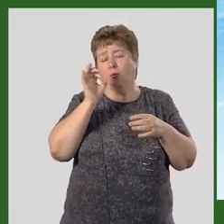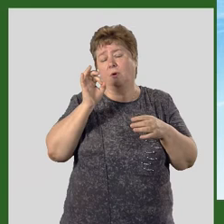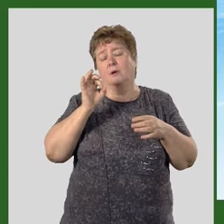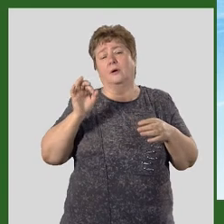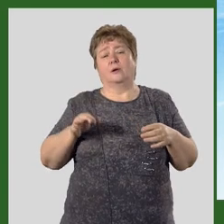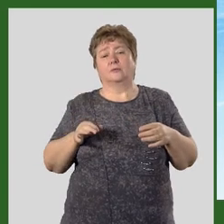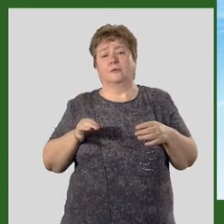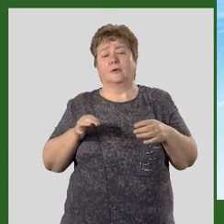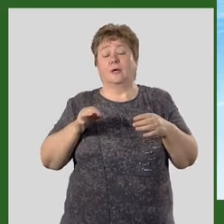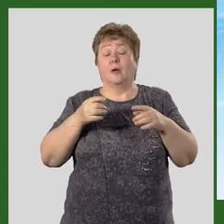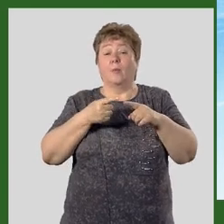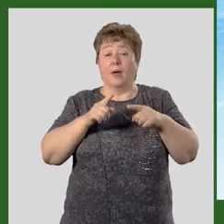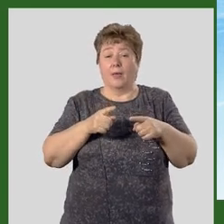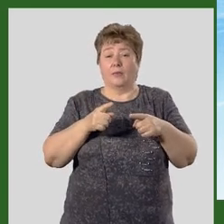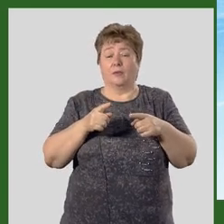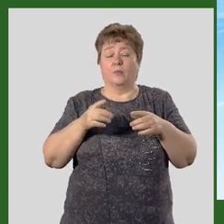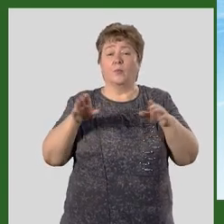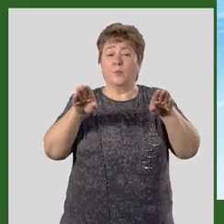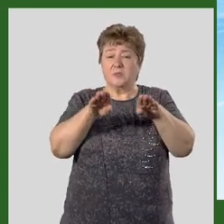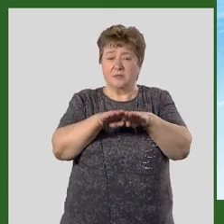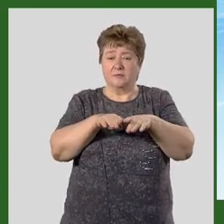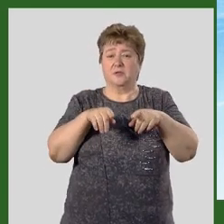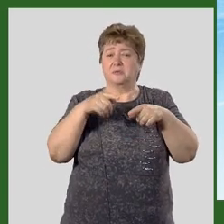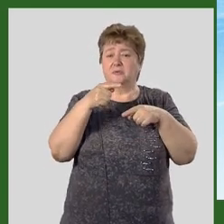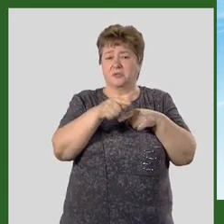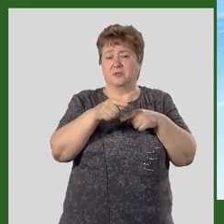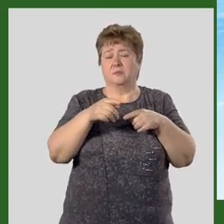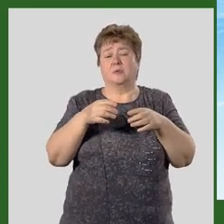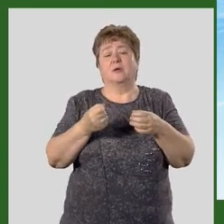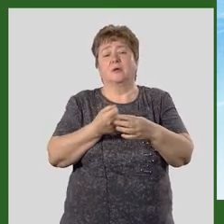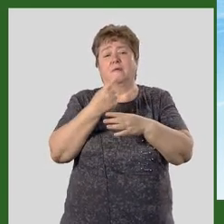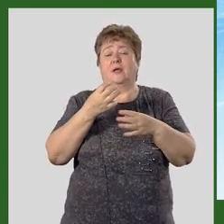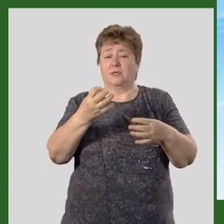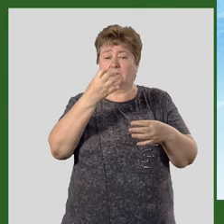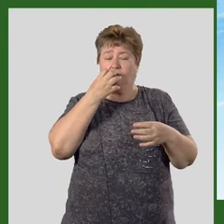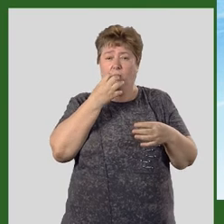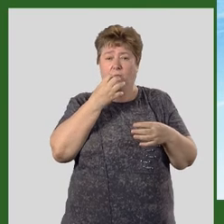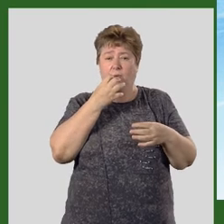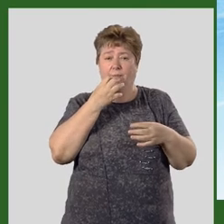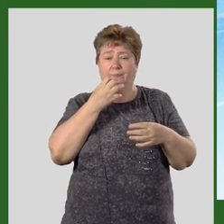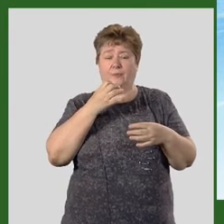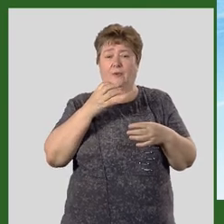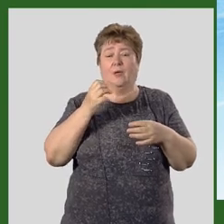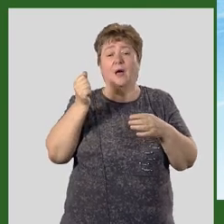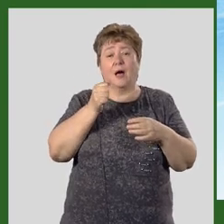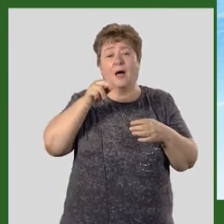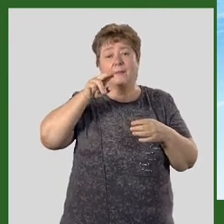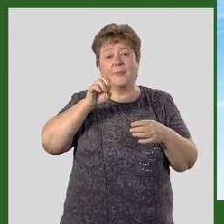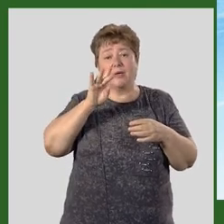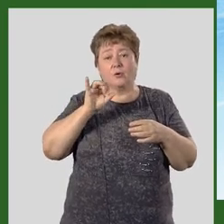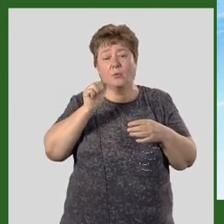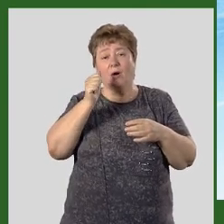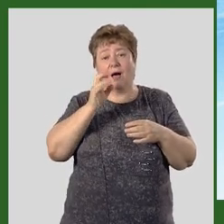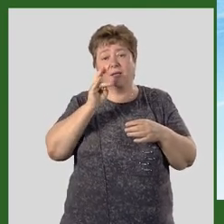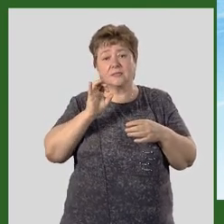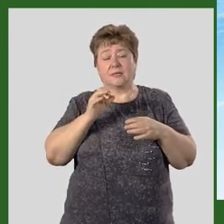градусов, и поэтому по сравнению с ними является теплым. А перуанское